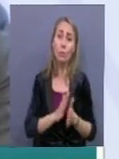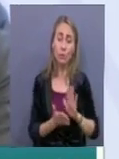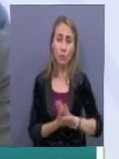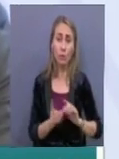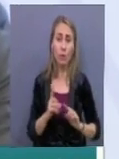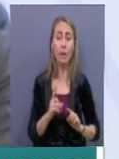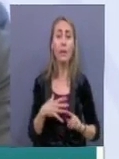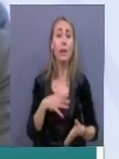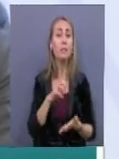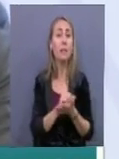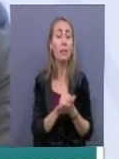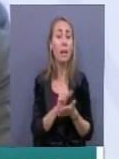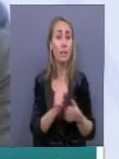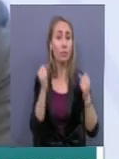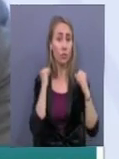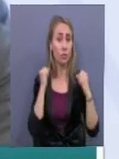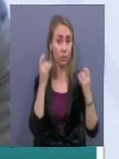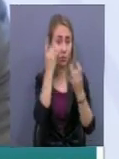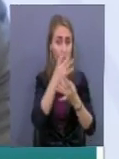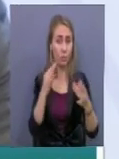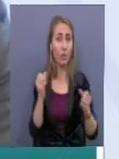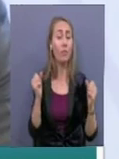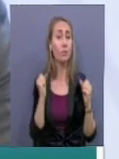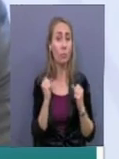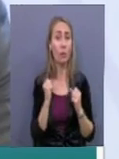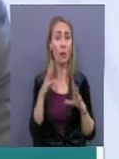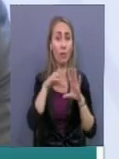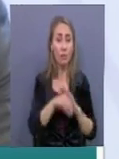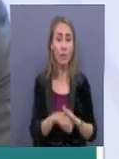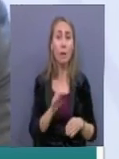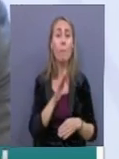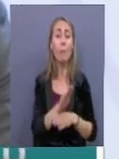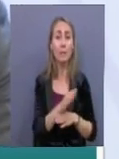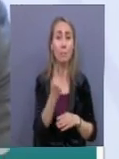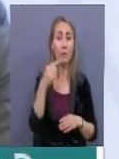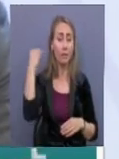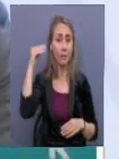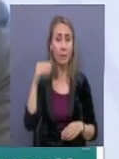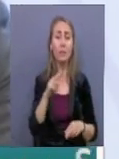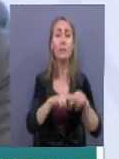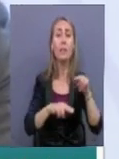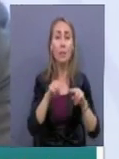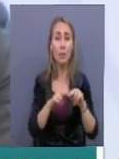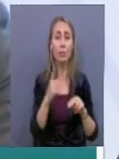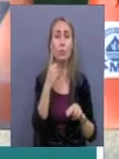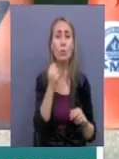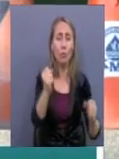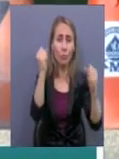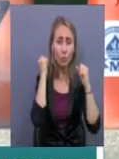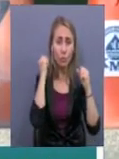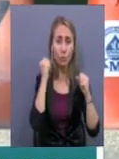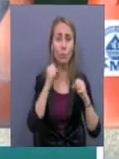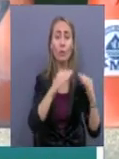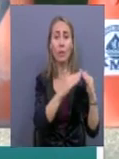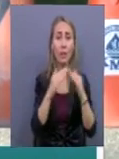кешенінің құрылысы қолға алынды. Бұл іс 2022 жылға дейін атқарылуы тиіс. Басымдық аудан орталықтары мен іргелі ауылдарға беріледі.